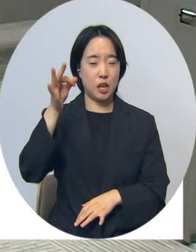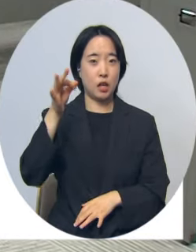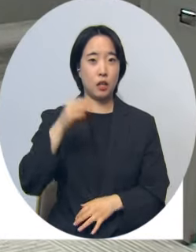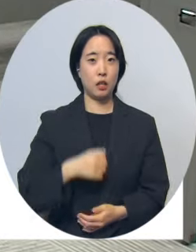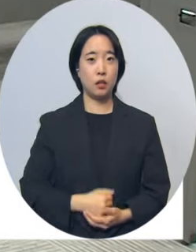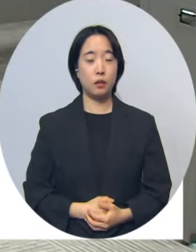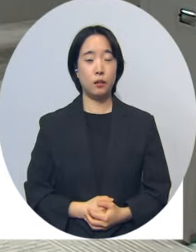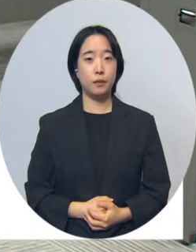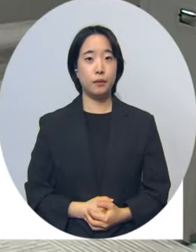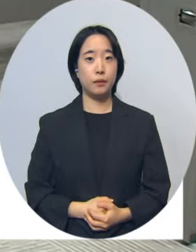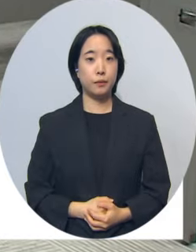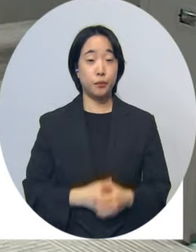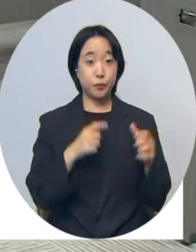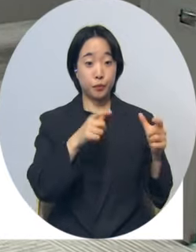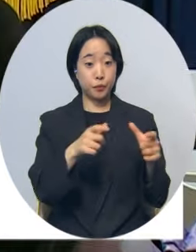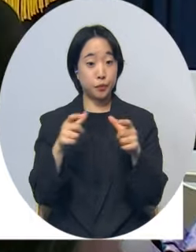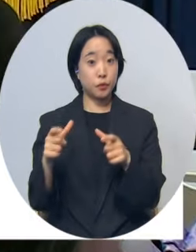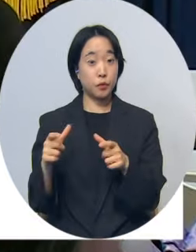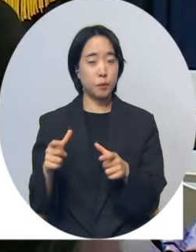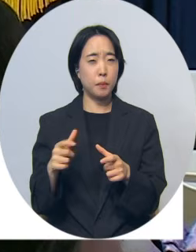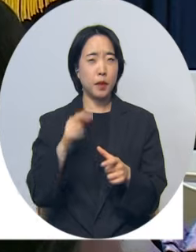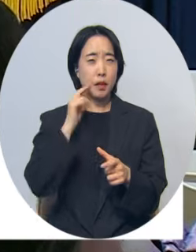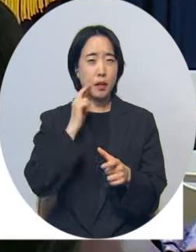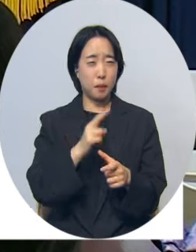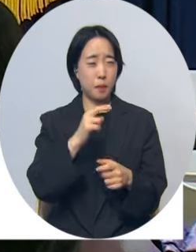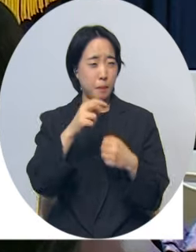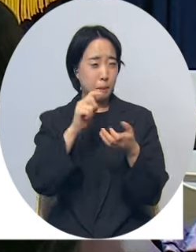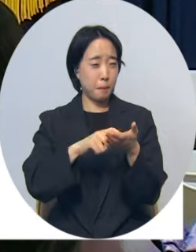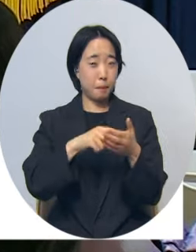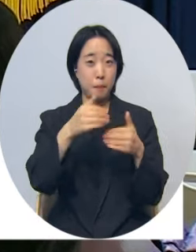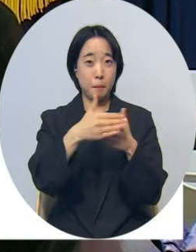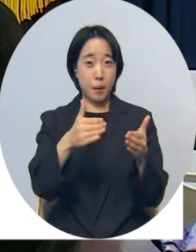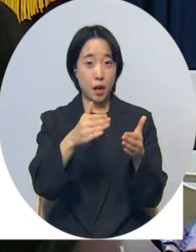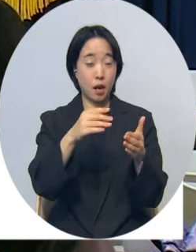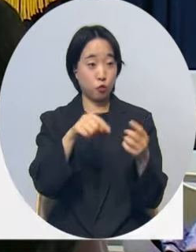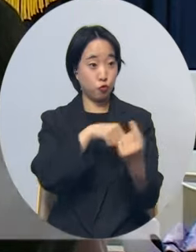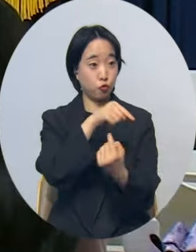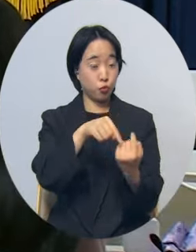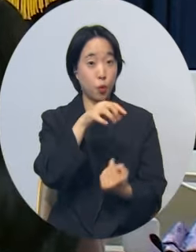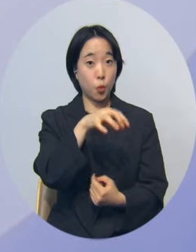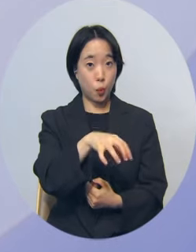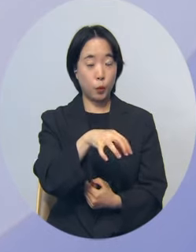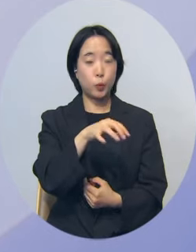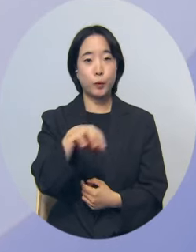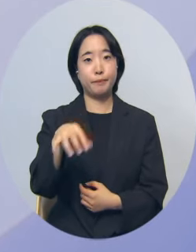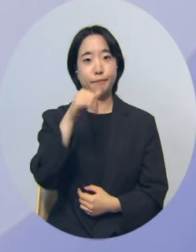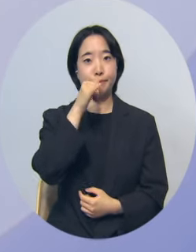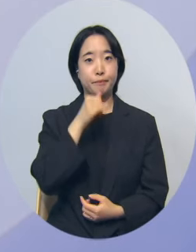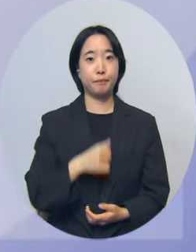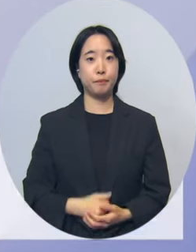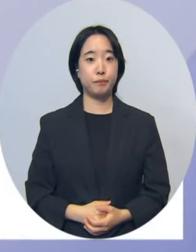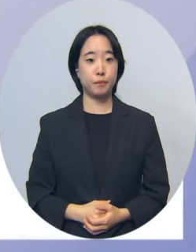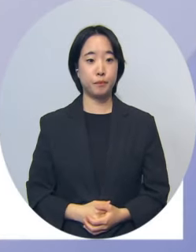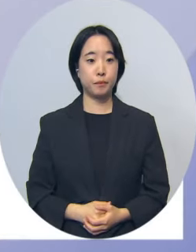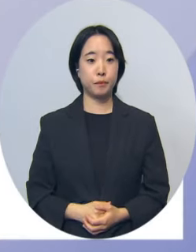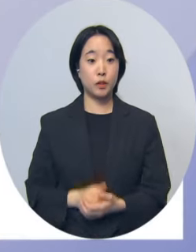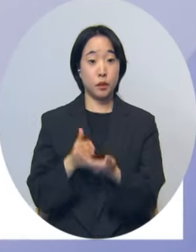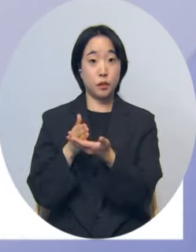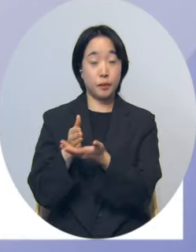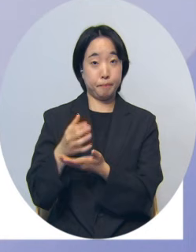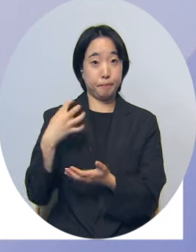확대합니다. 권역별로는 중증 환자 전담 응급실을 한 곳 이상 한시적으로 운영합니다. 전담